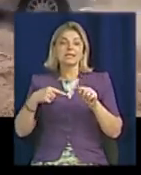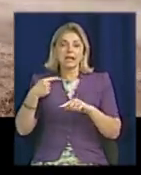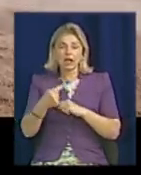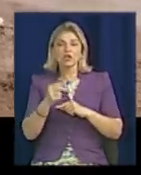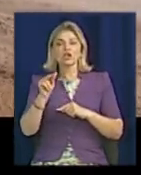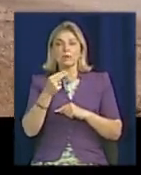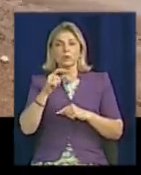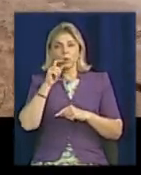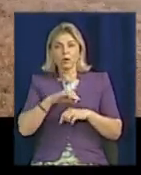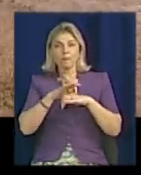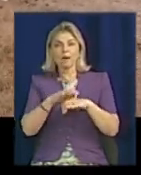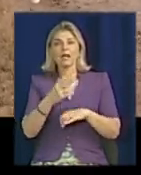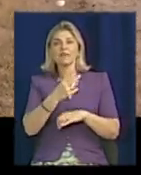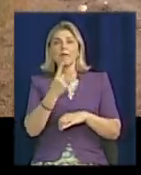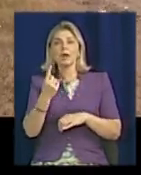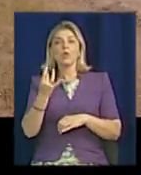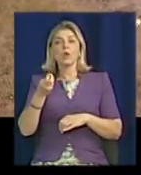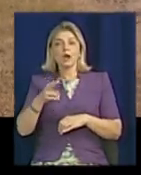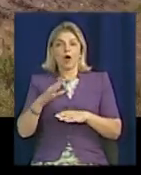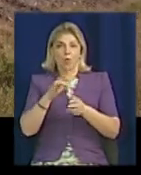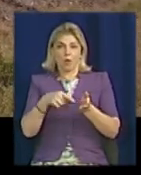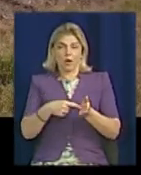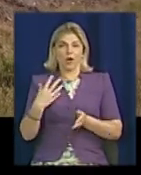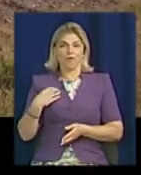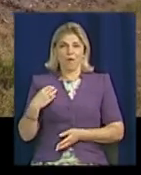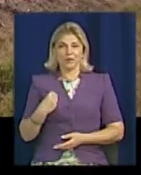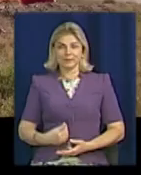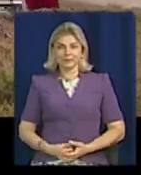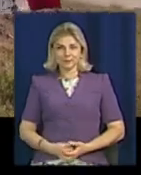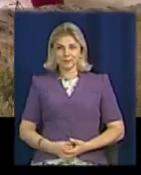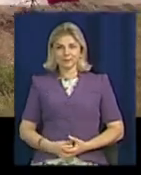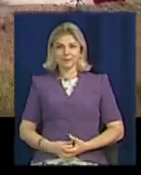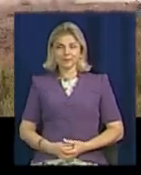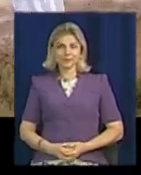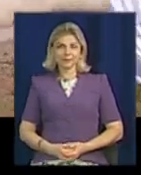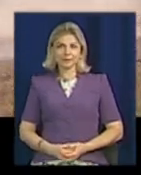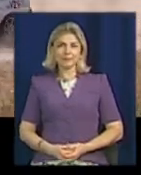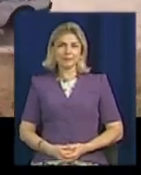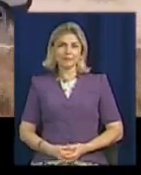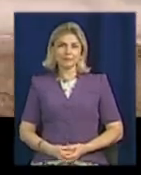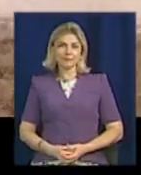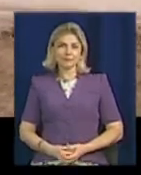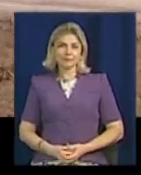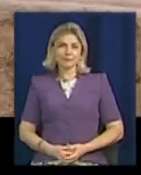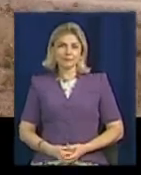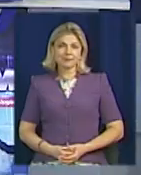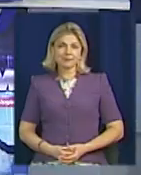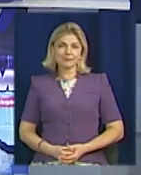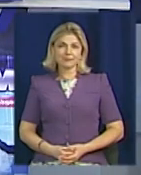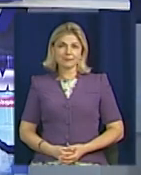України відбудеться 21 липня у Львові. Валентина Гурова, Олександр Пан, телевізійні новини Миколаївщини.